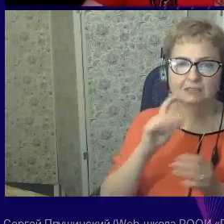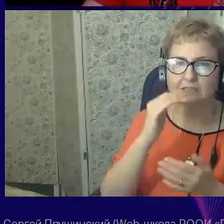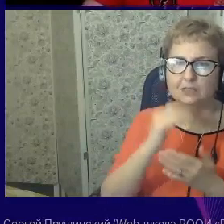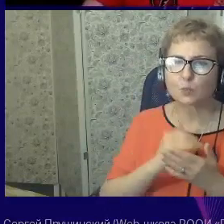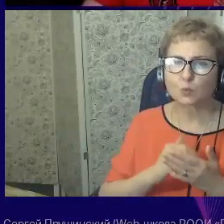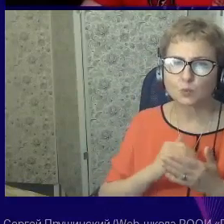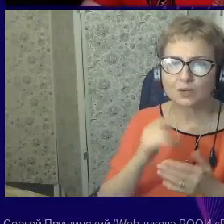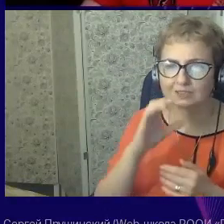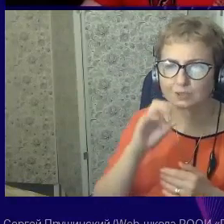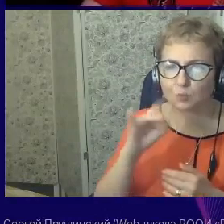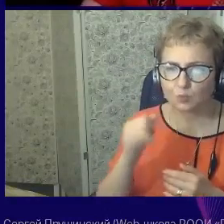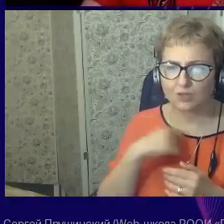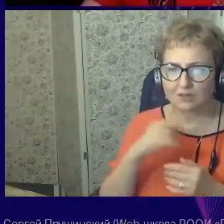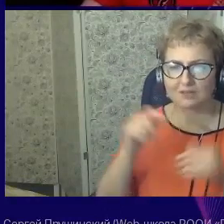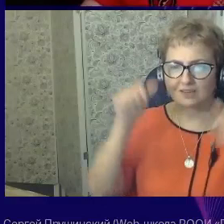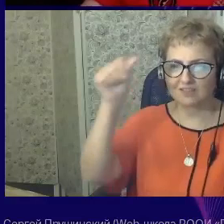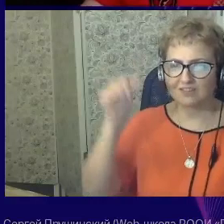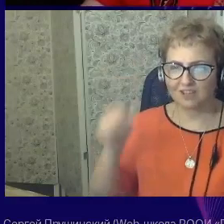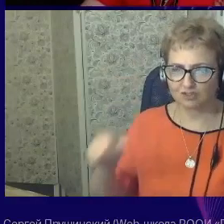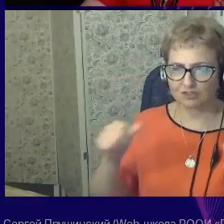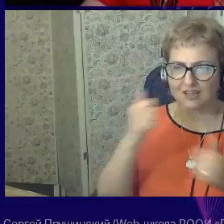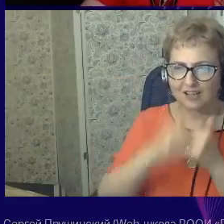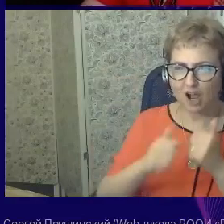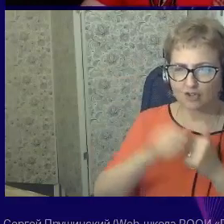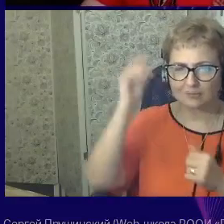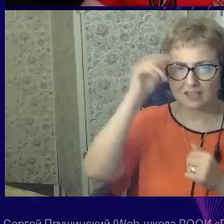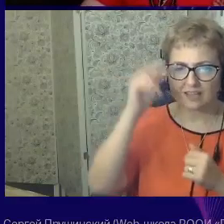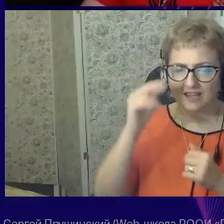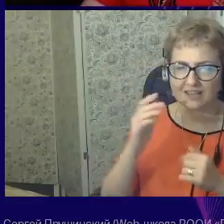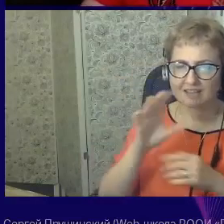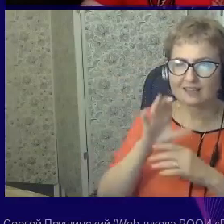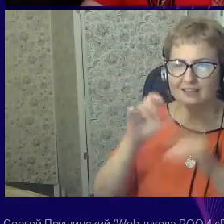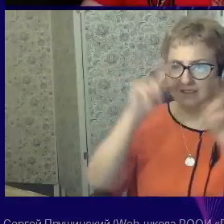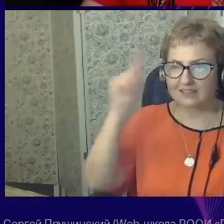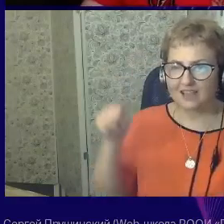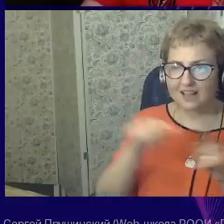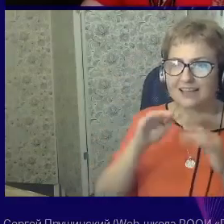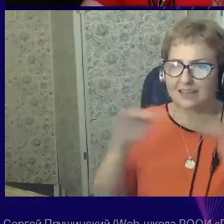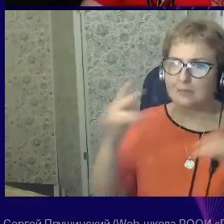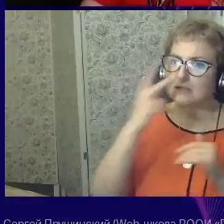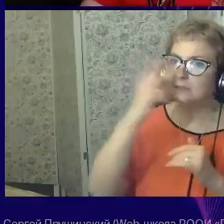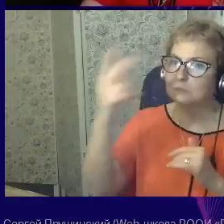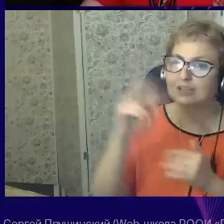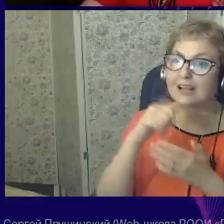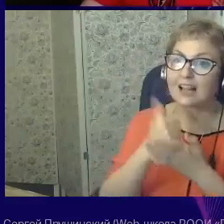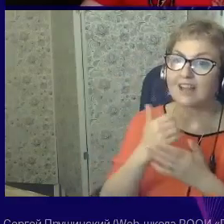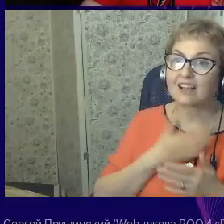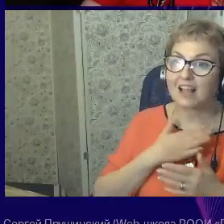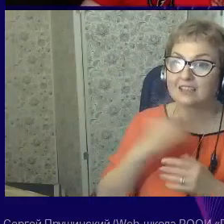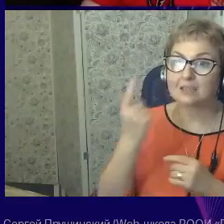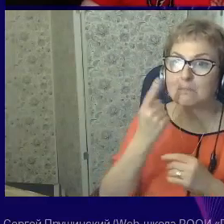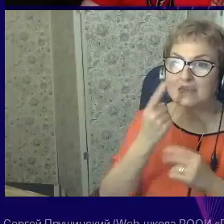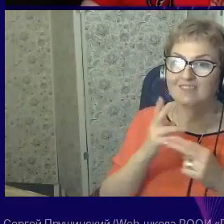каждом занятии в виде небольших слайдиков, и ребята видят. Самое главное для нас